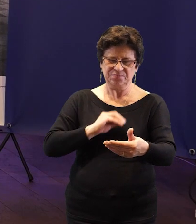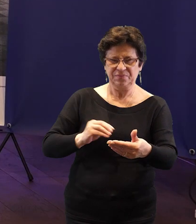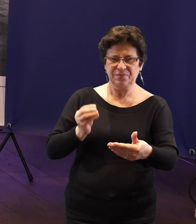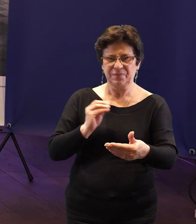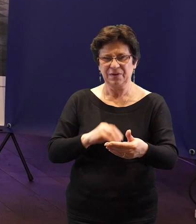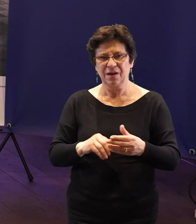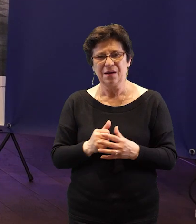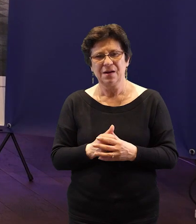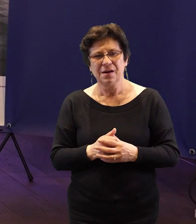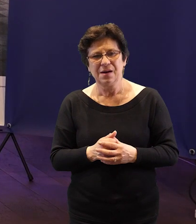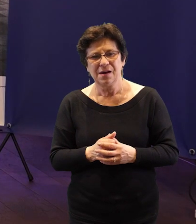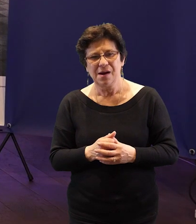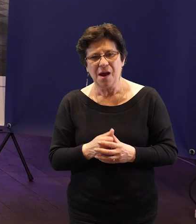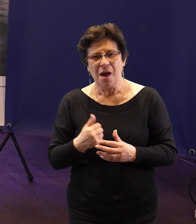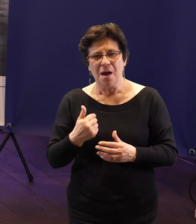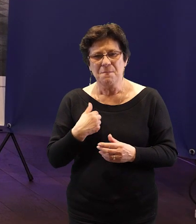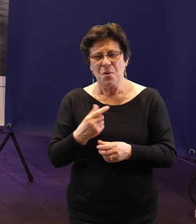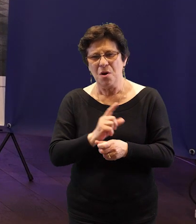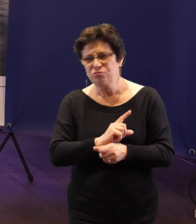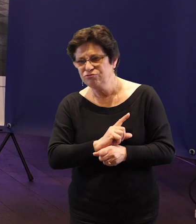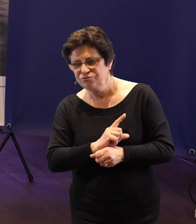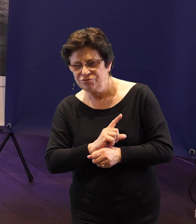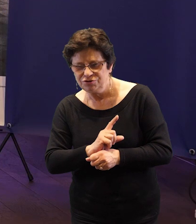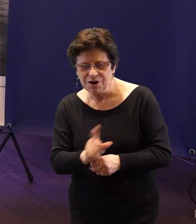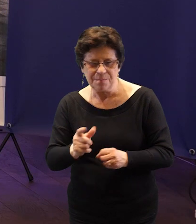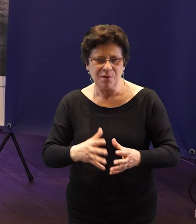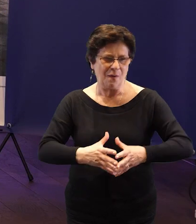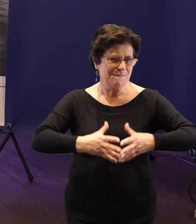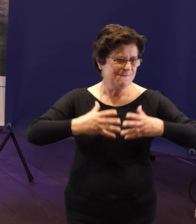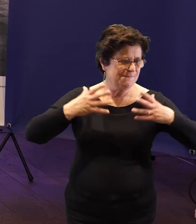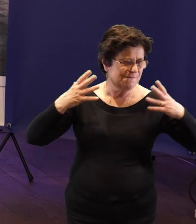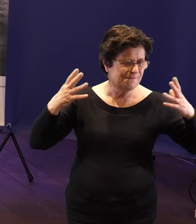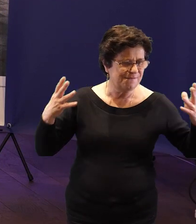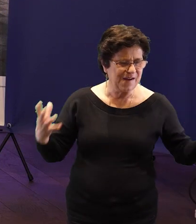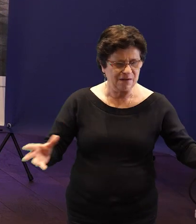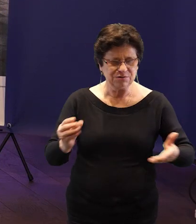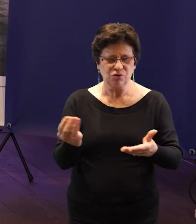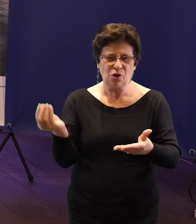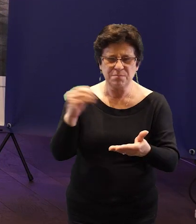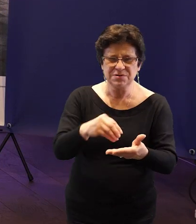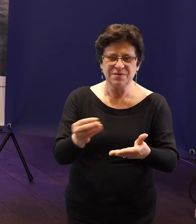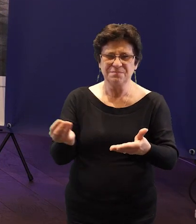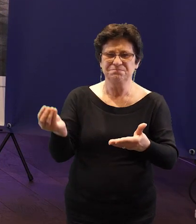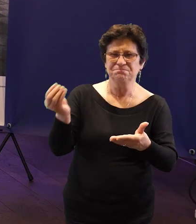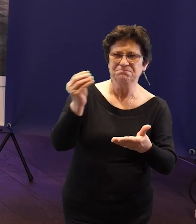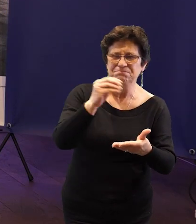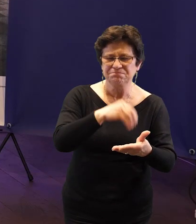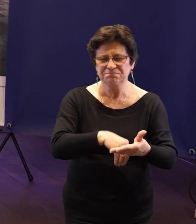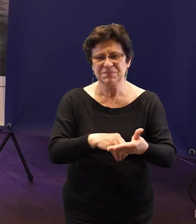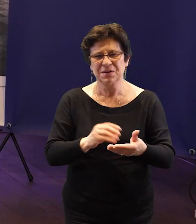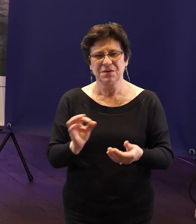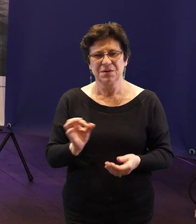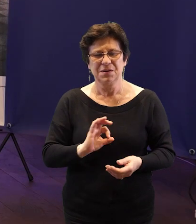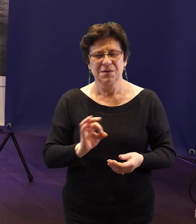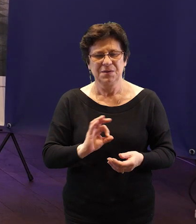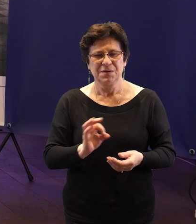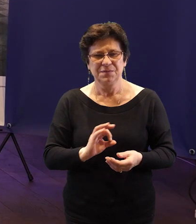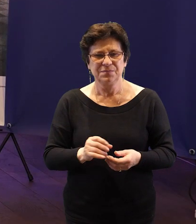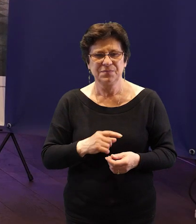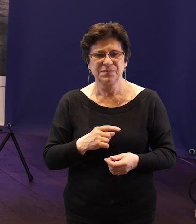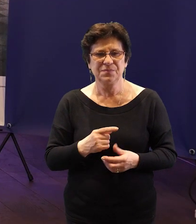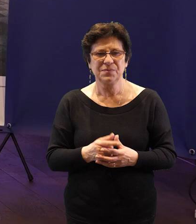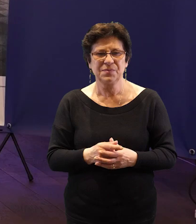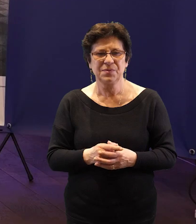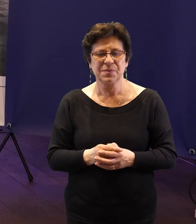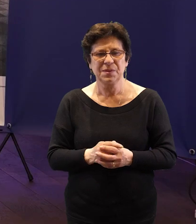podrasowywali te konstrukcje, one były coraz szybsze, coraz większe, coraz większy zasięg mogły być. No oczywiście